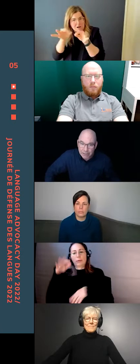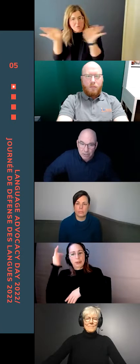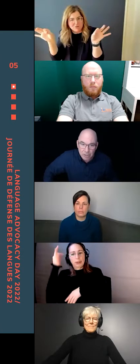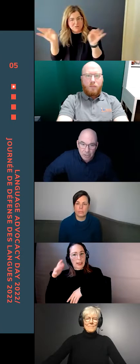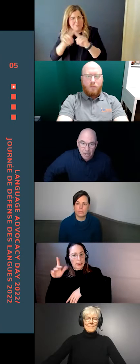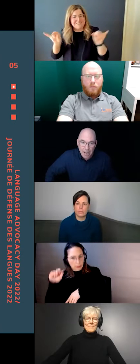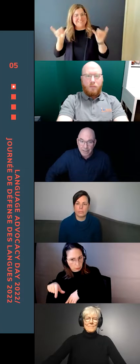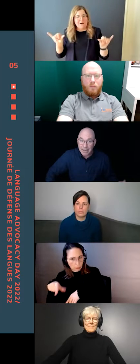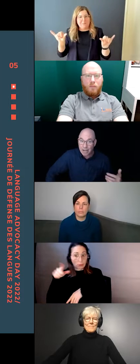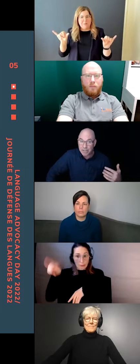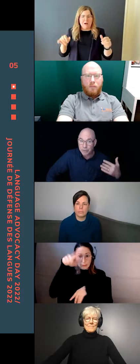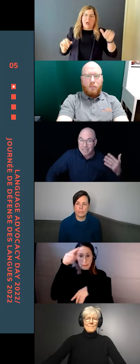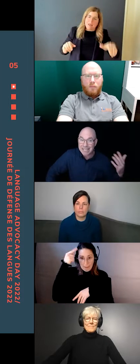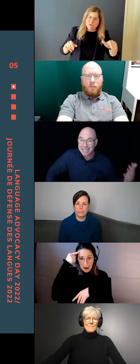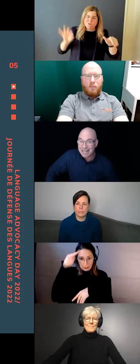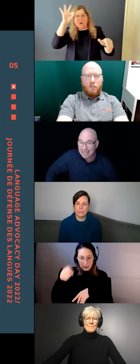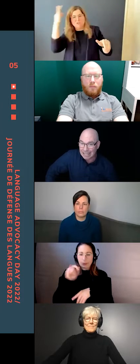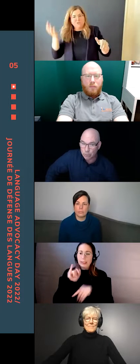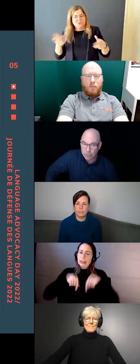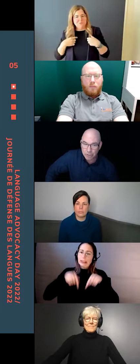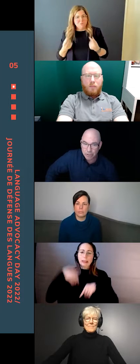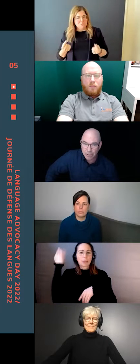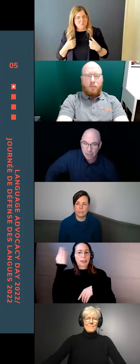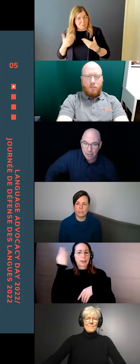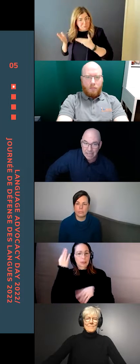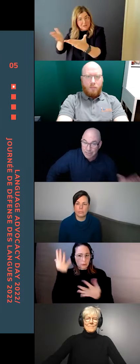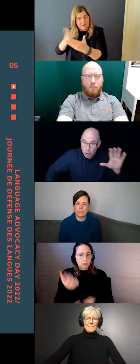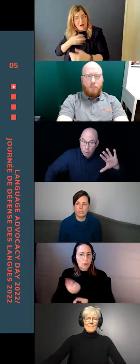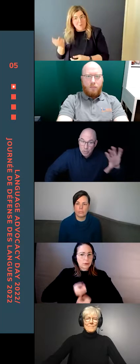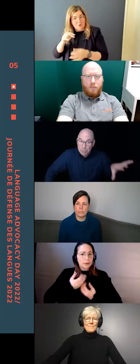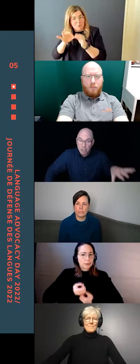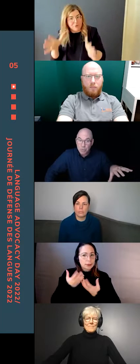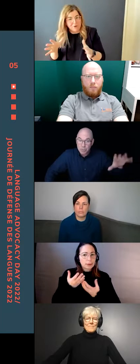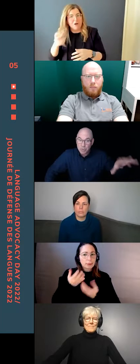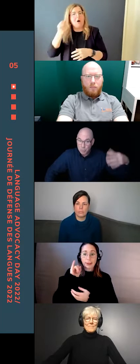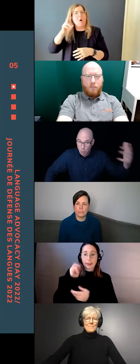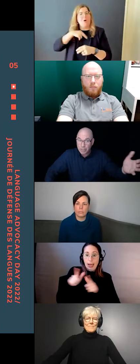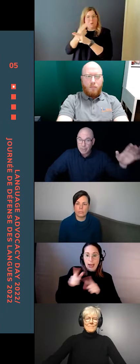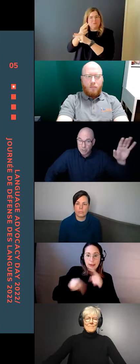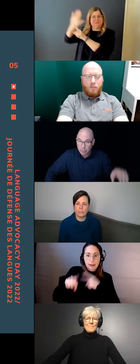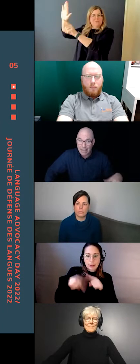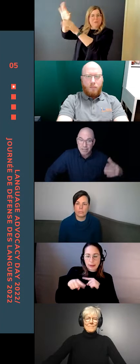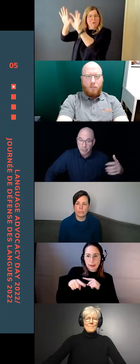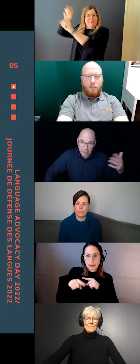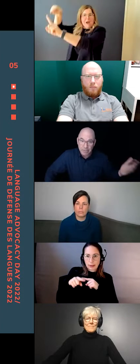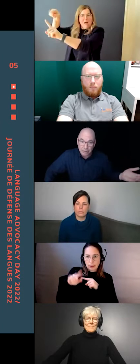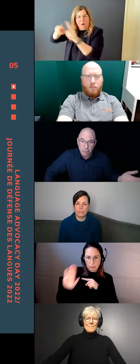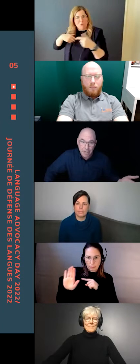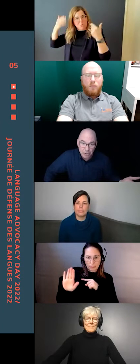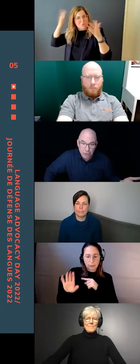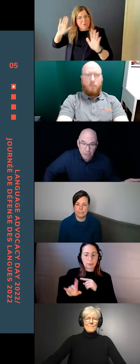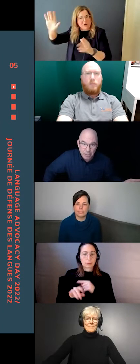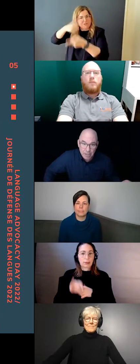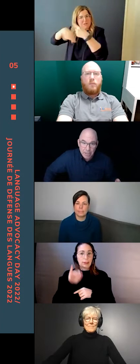si quelqu'un va faire une présentation ici ou en Angleterre ou en France, qui ont une langue de